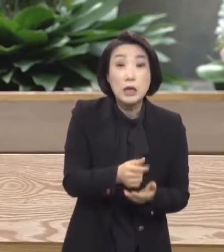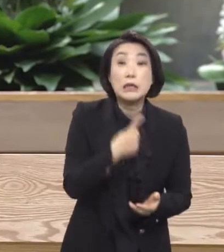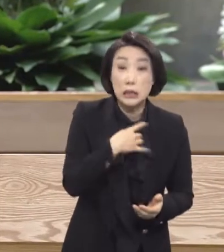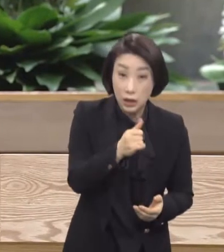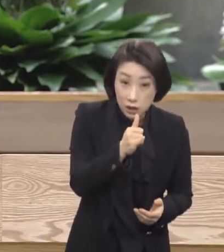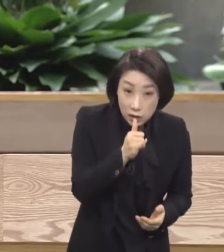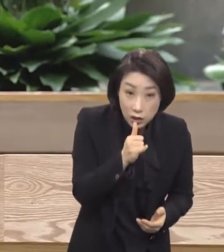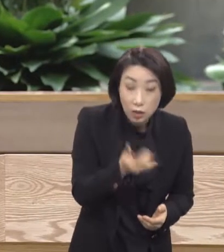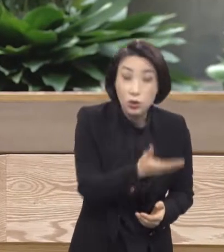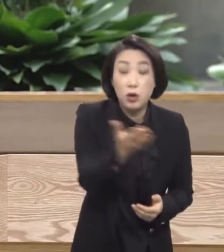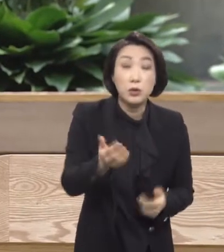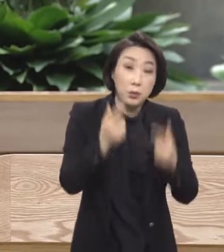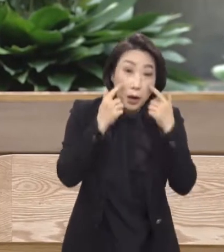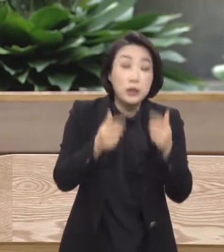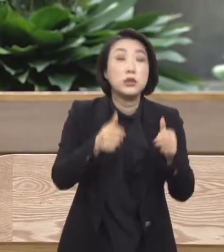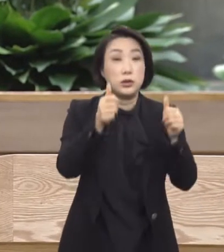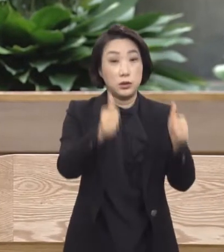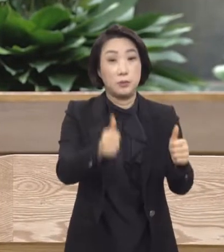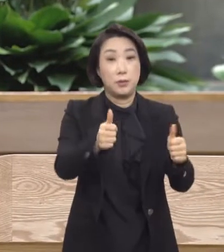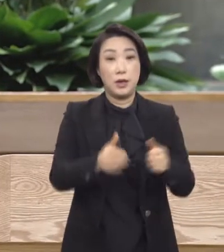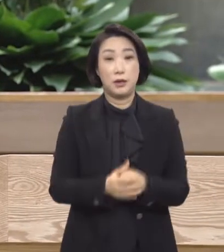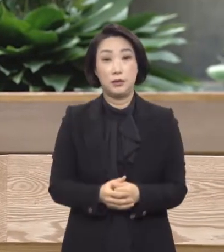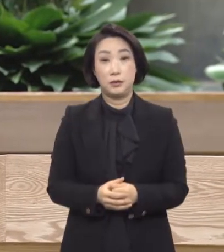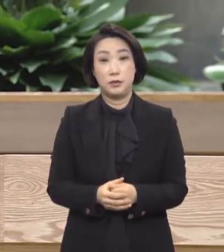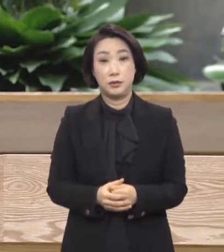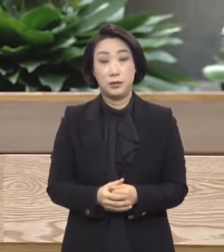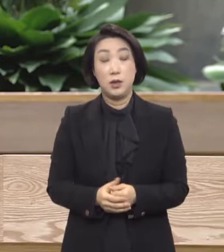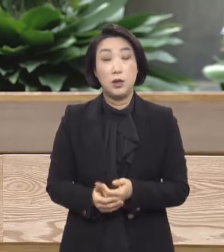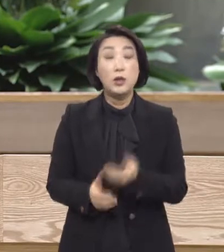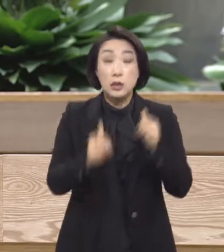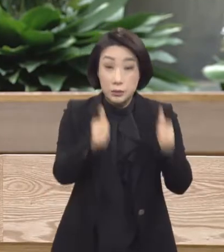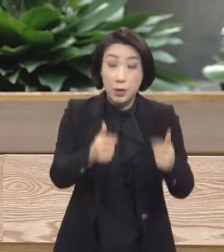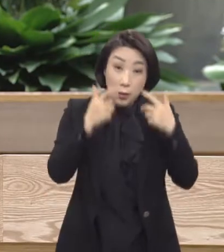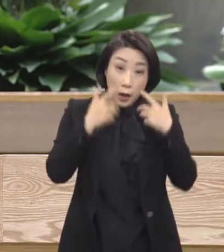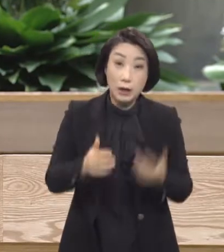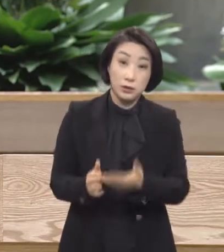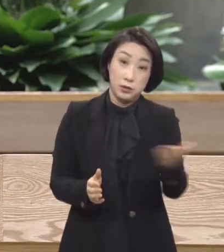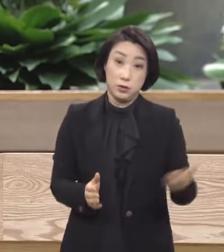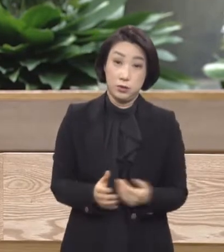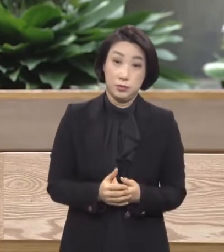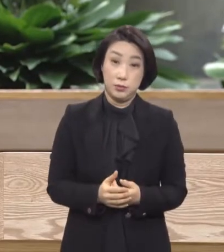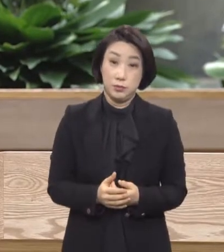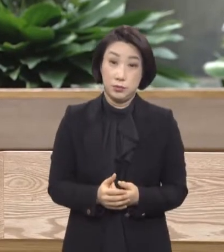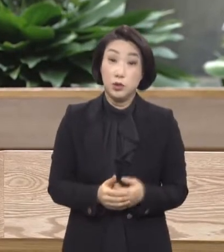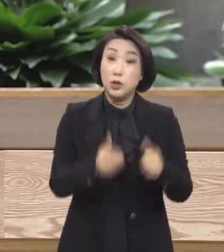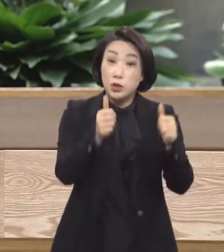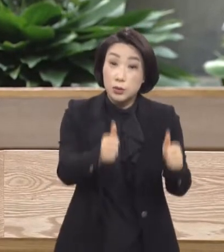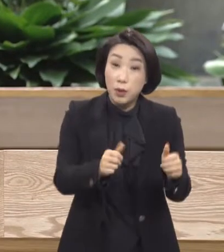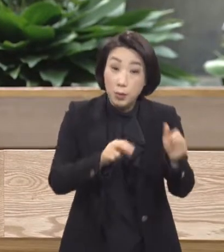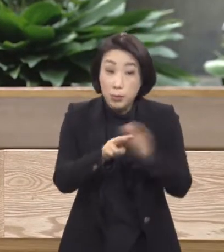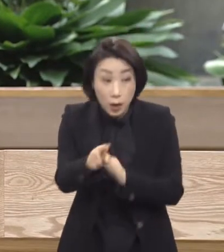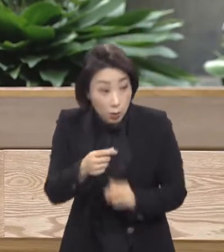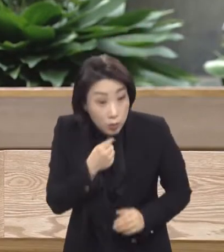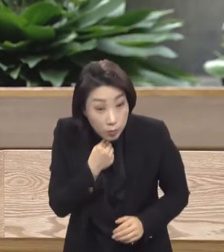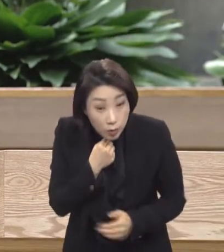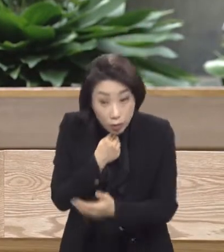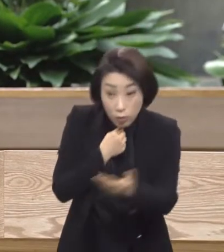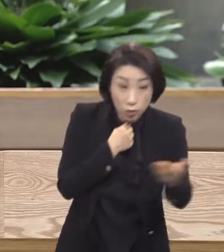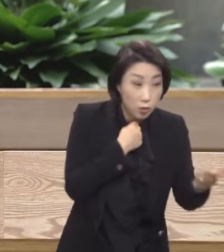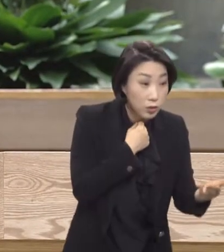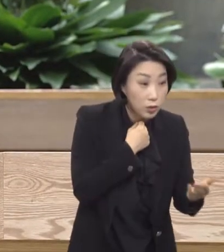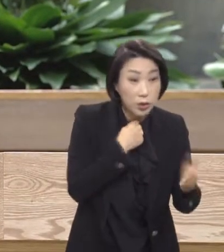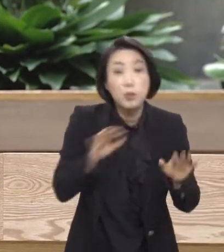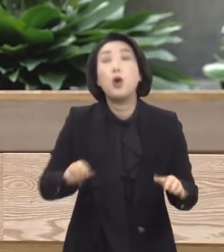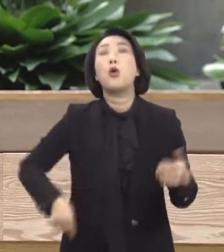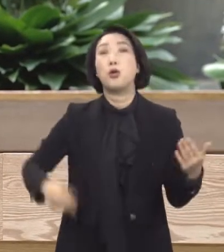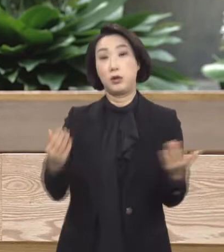때문에 분명히 심판받아. 분명히 심판받아. 심판을 피하고 싶으냐?